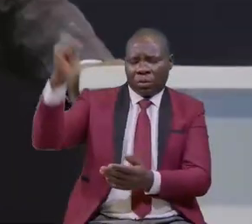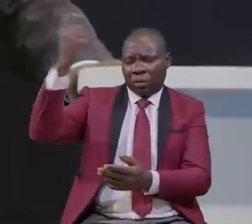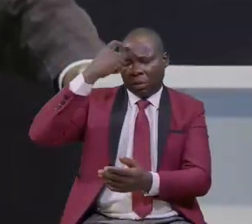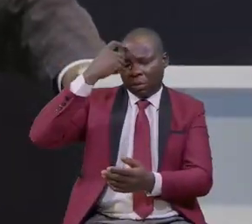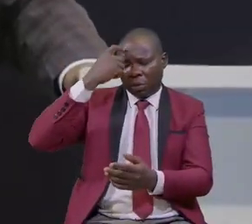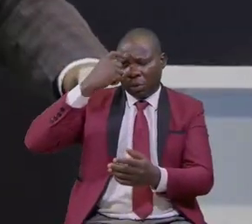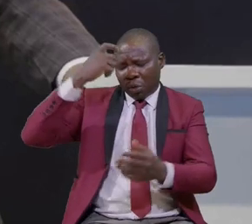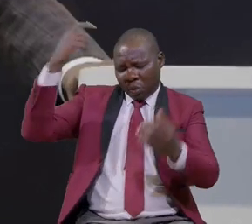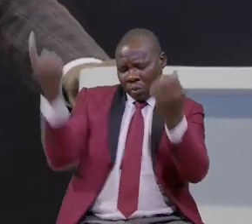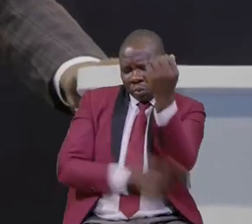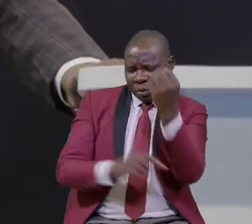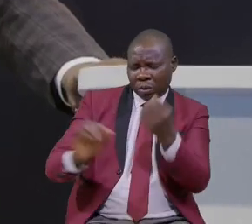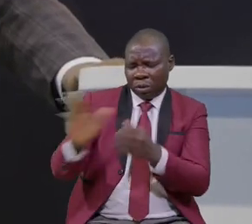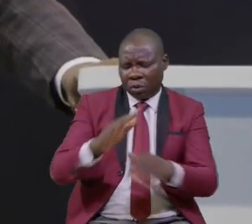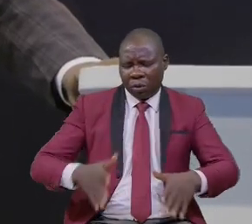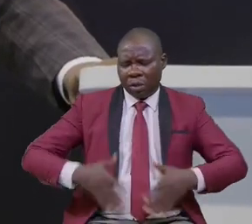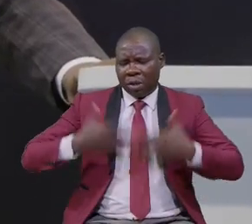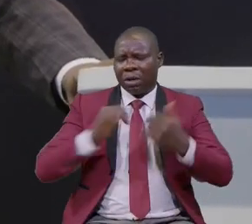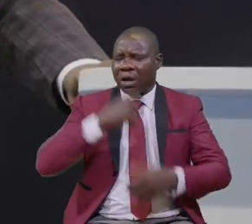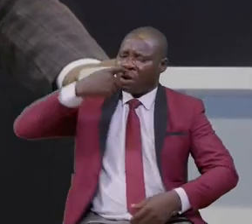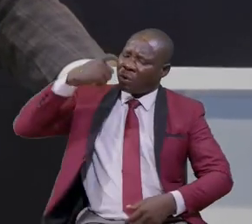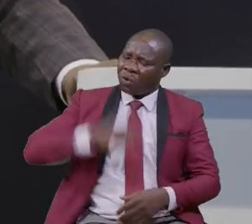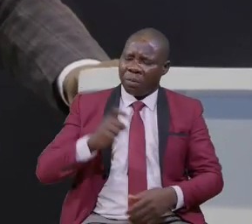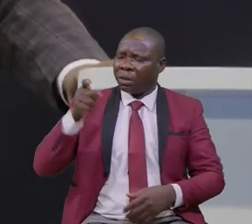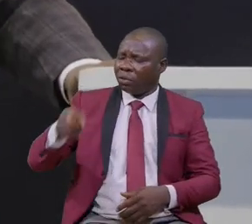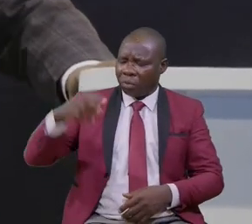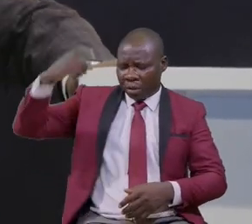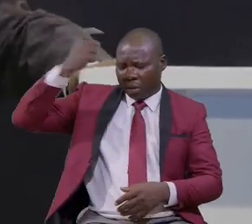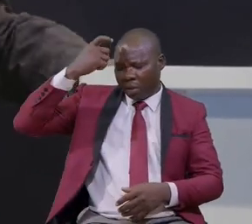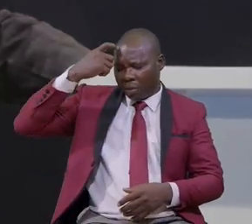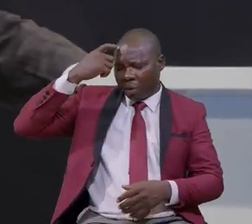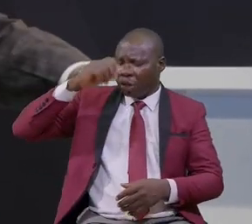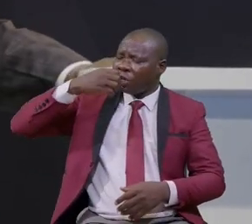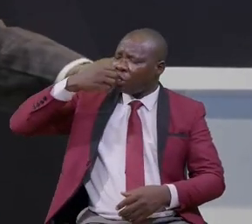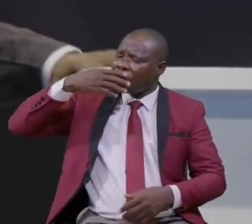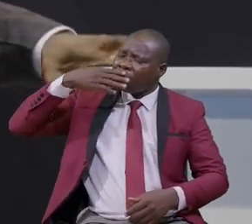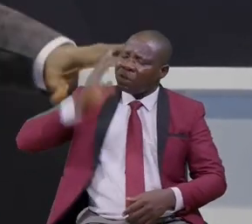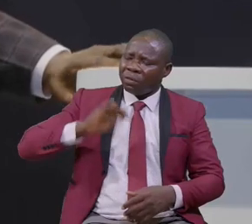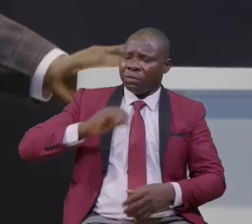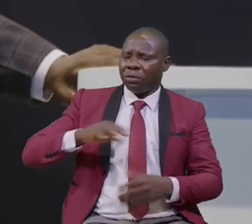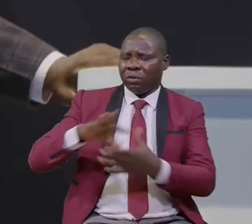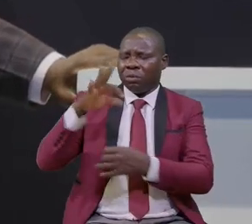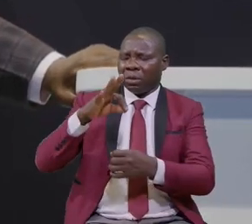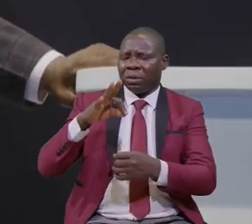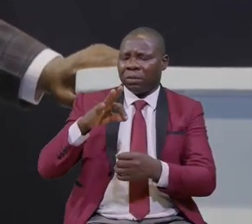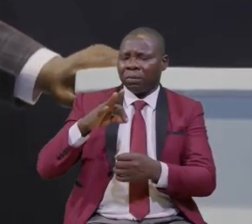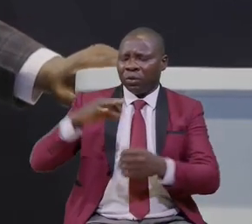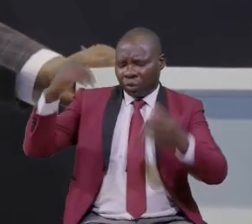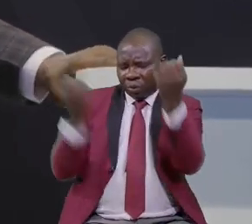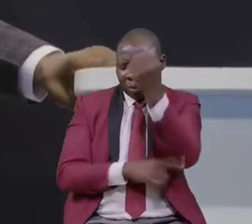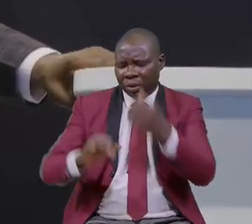Démon qui tourmente ta vie, je vous commande. Démon, mauvais esprit,